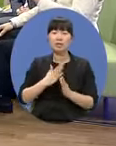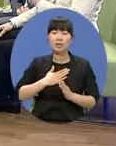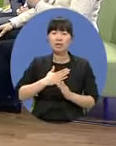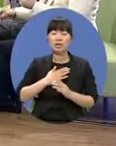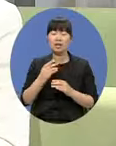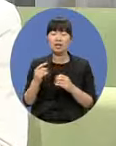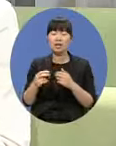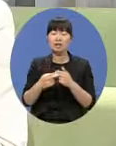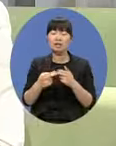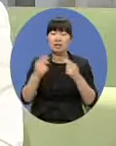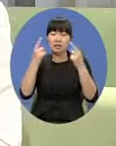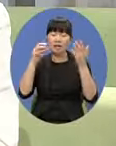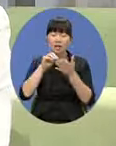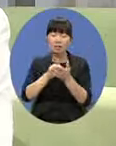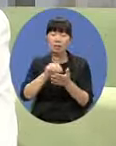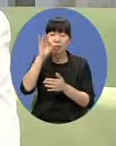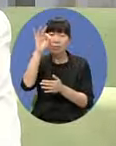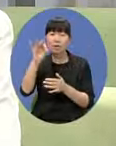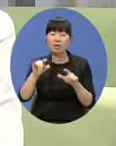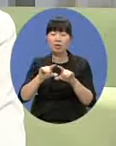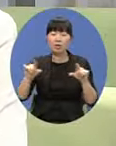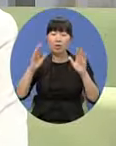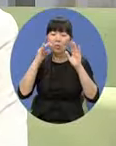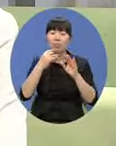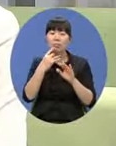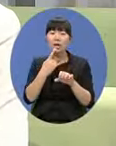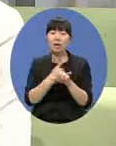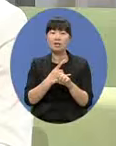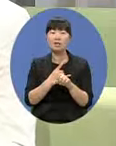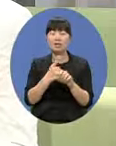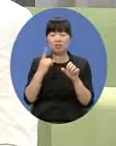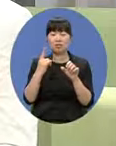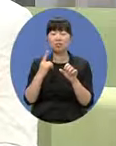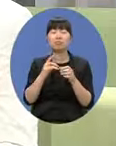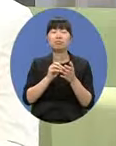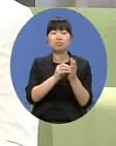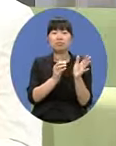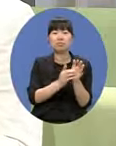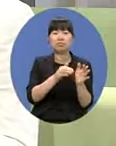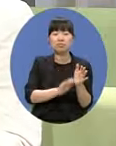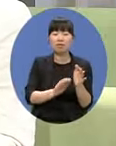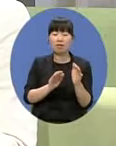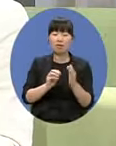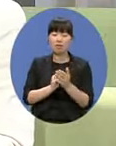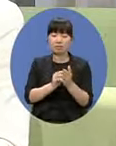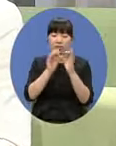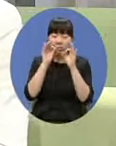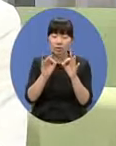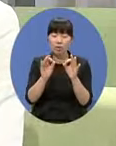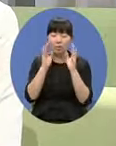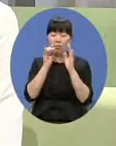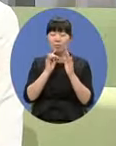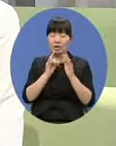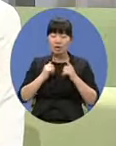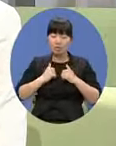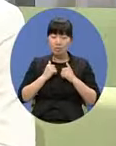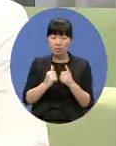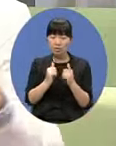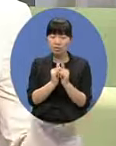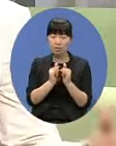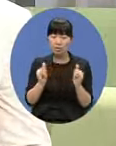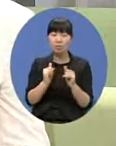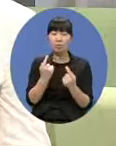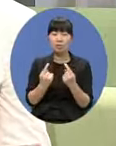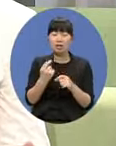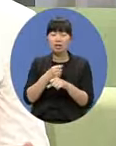들어가 보니까요. 저는 사실 정말 평범하게 공부만 해서 들어갔거든요. 근데 들어가 봤더니 공부만 해서 들어온 사람보다요. 다른 거